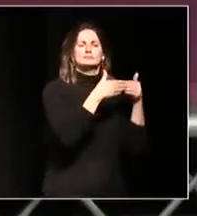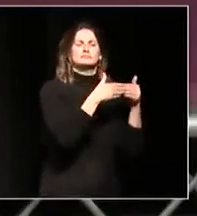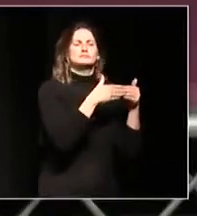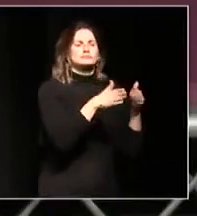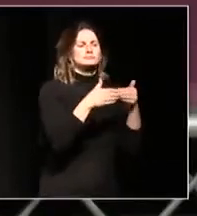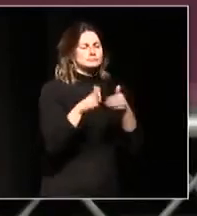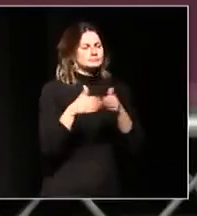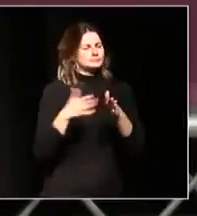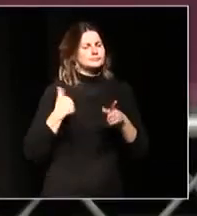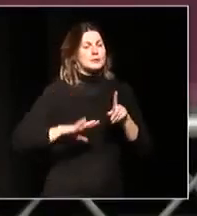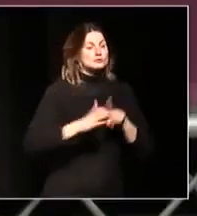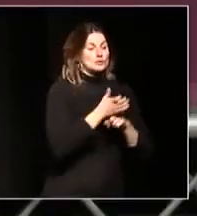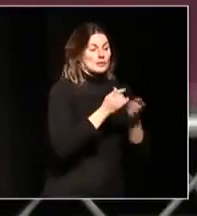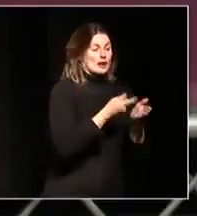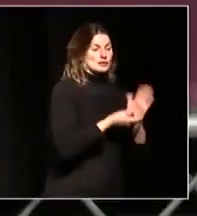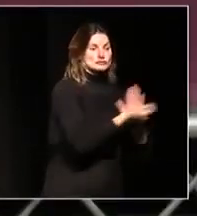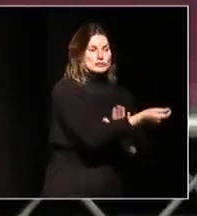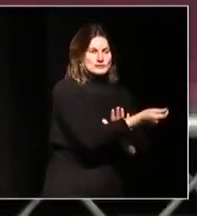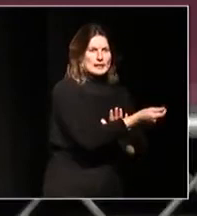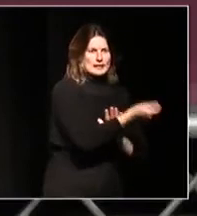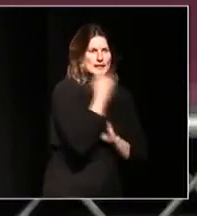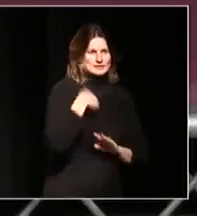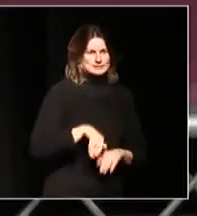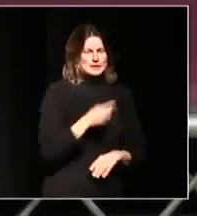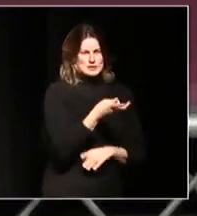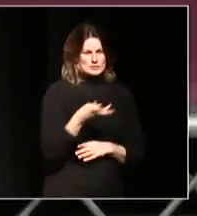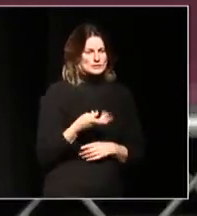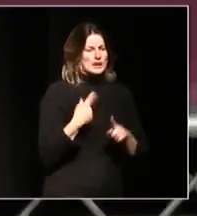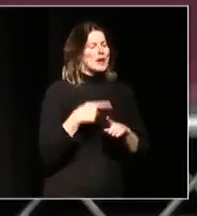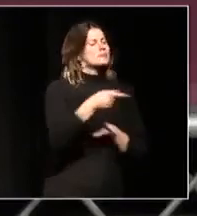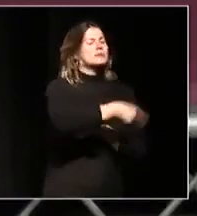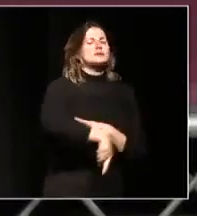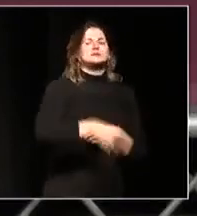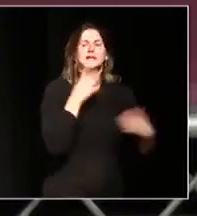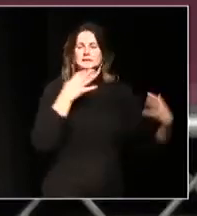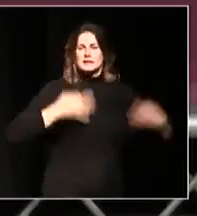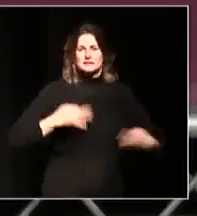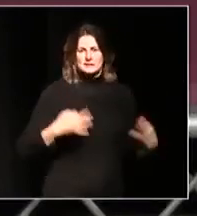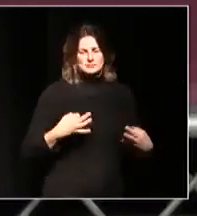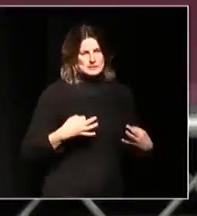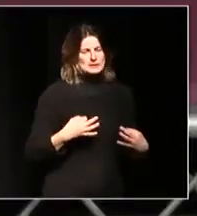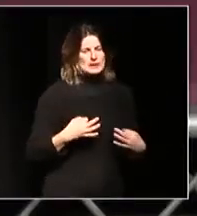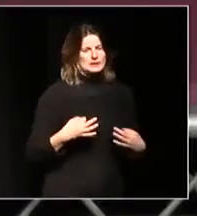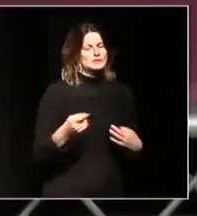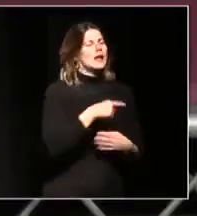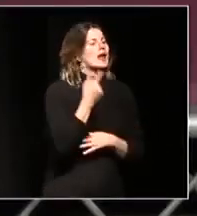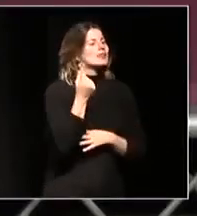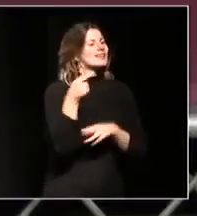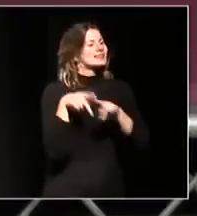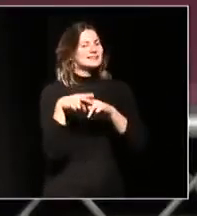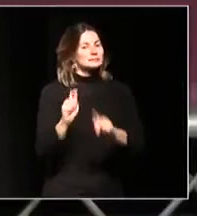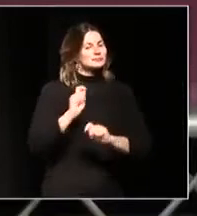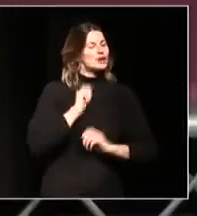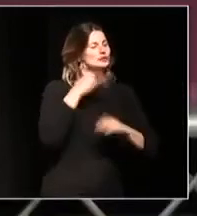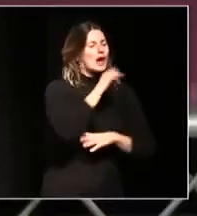vam obrir sortides on semblava que només hi havia obstacles. Perquè nosaltres, és veritat, no tenim els diners dels bancs ni